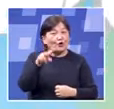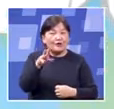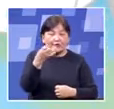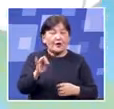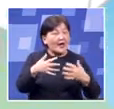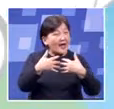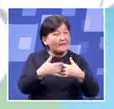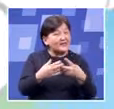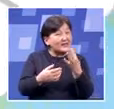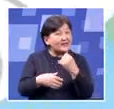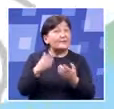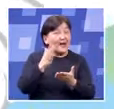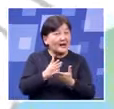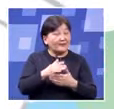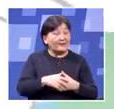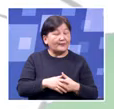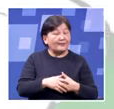хэдэн ширхэг байна хүүхдүүдээ?